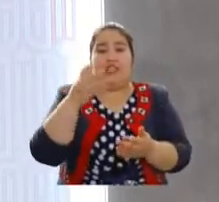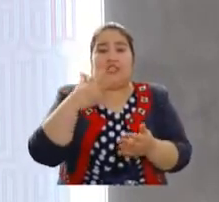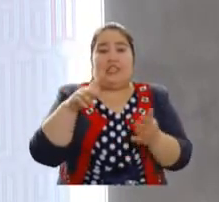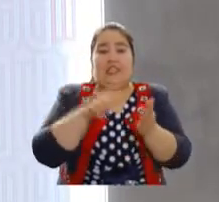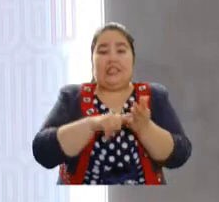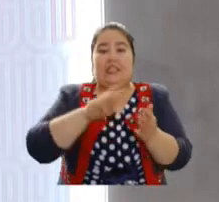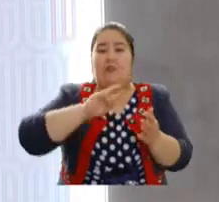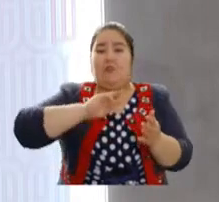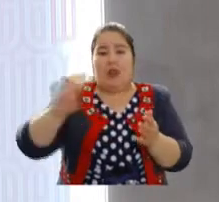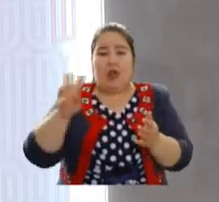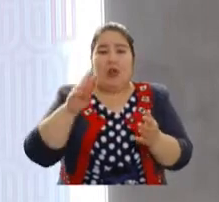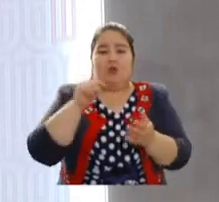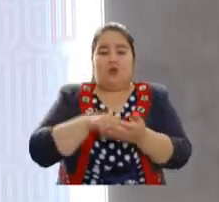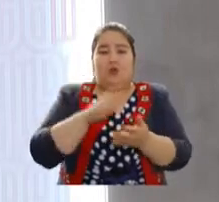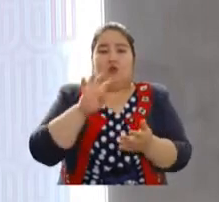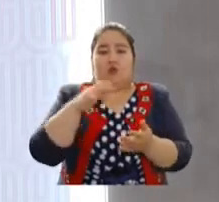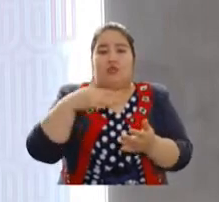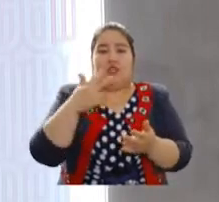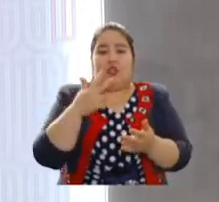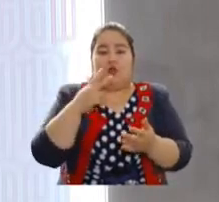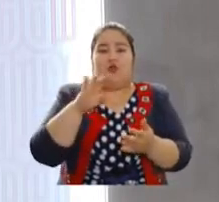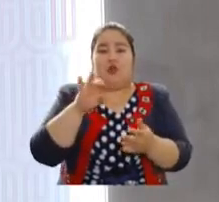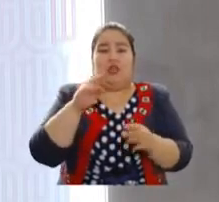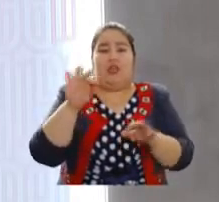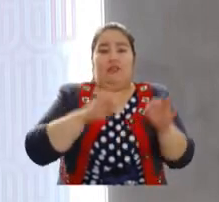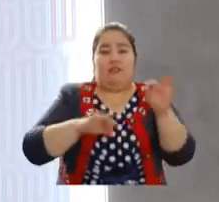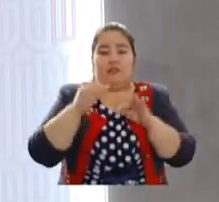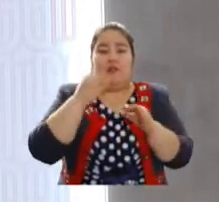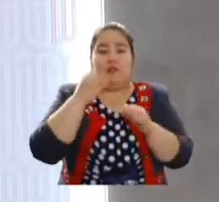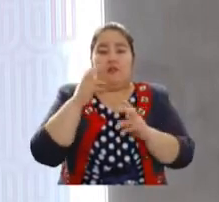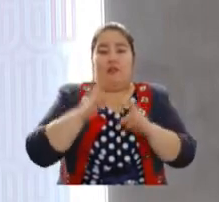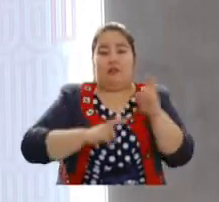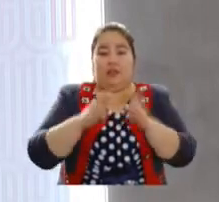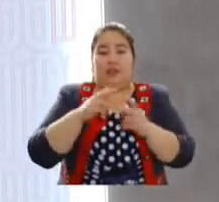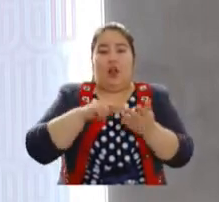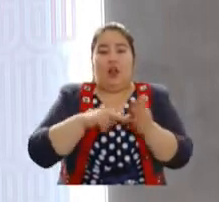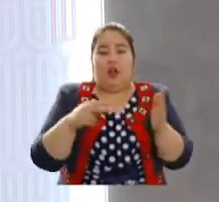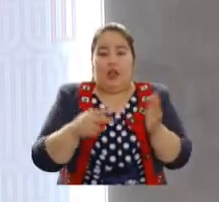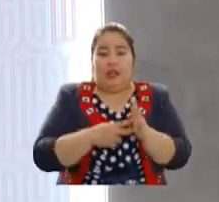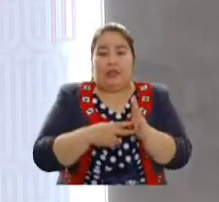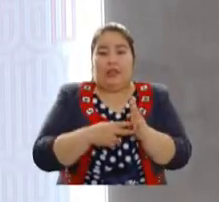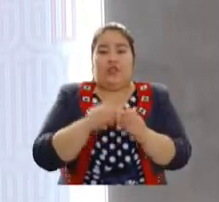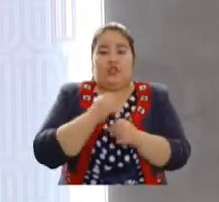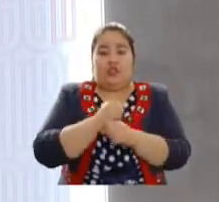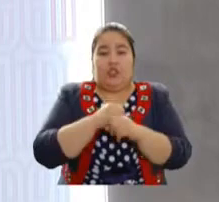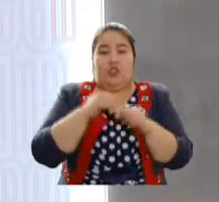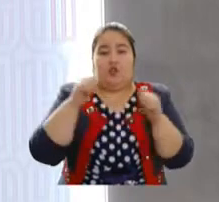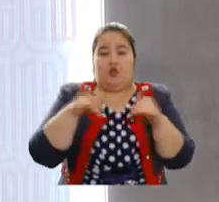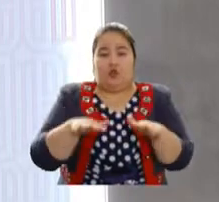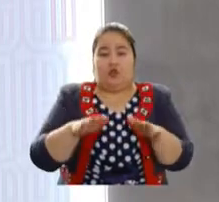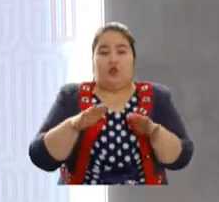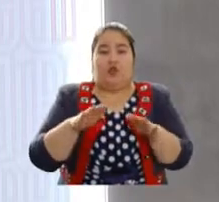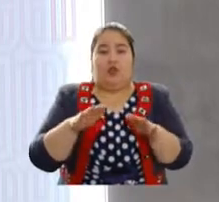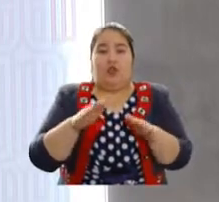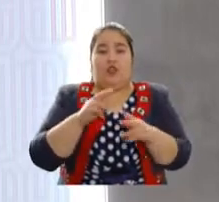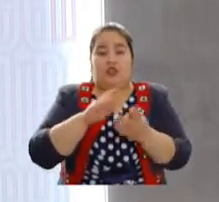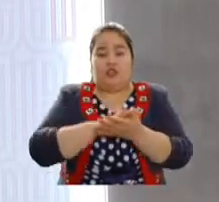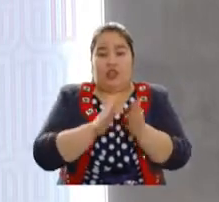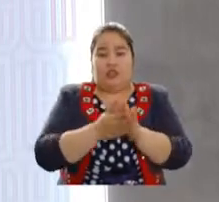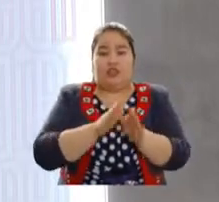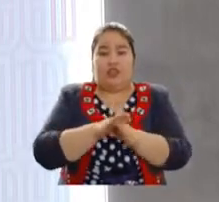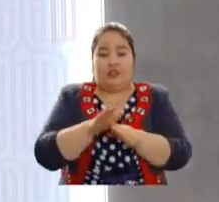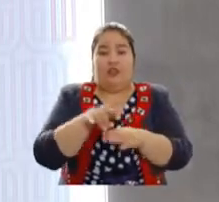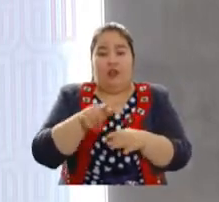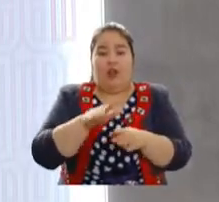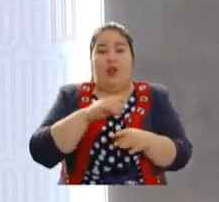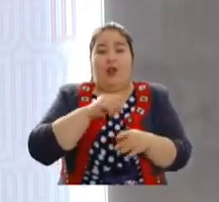so'mlik 453 ta investitsion oziq-ovqat loyihalarining ishga tushirilishi rejalashtirilgan va